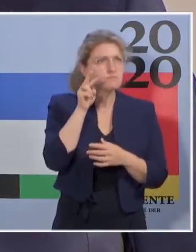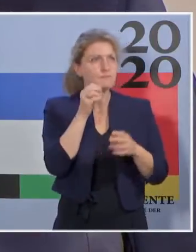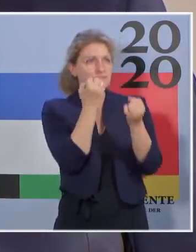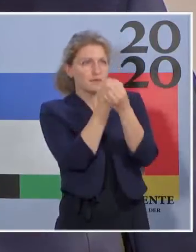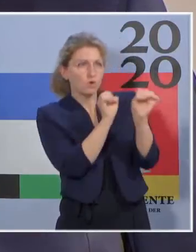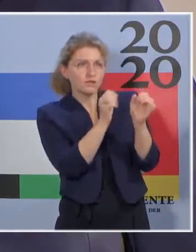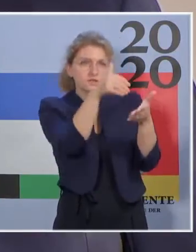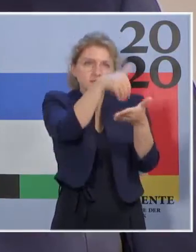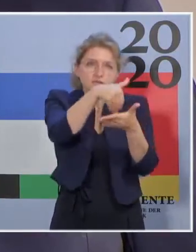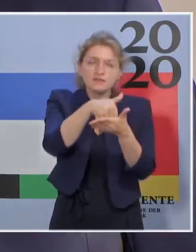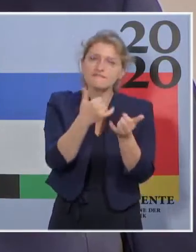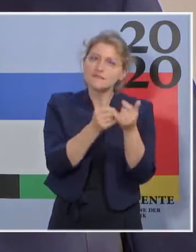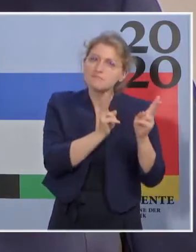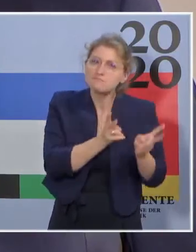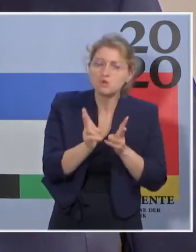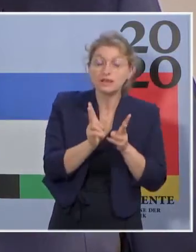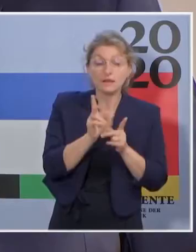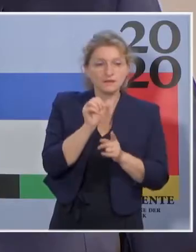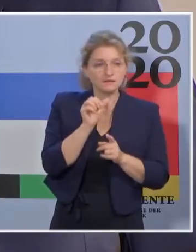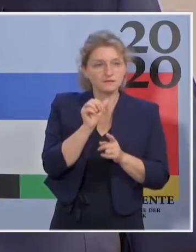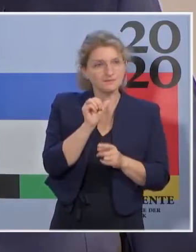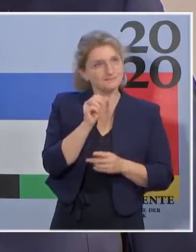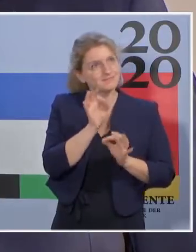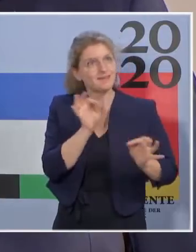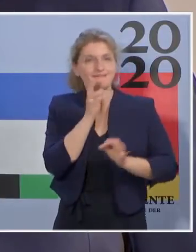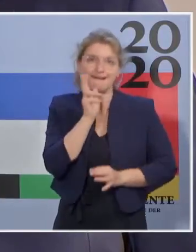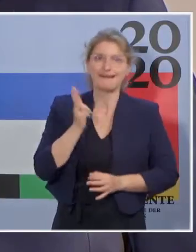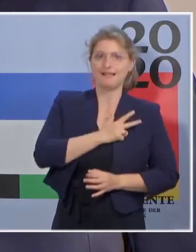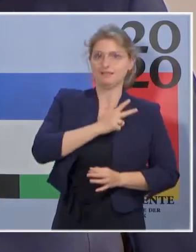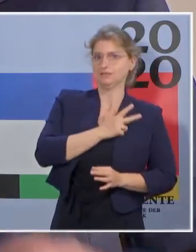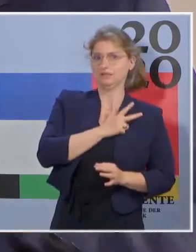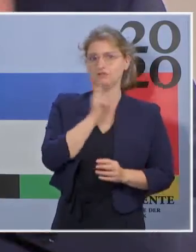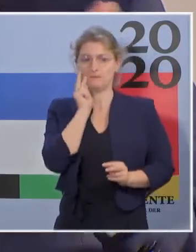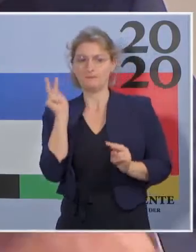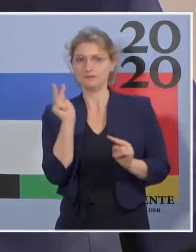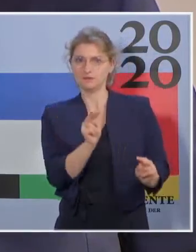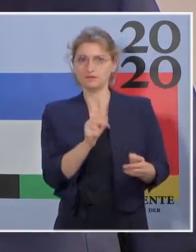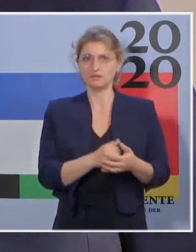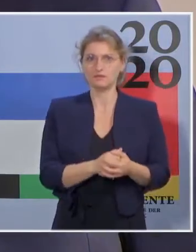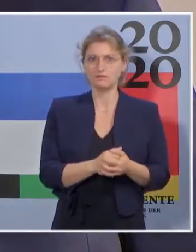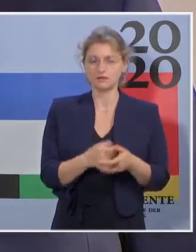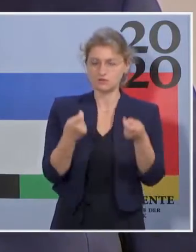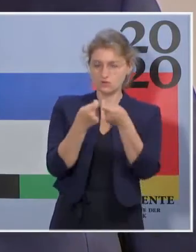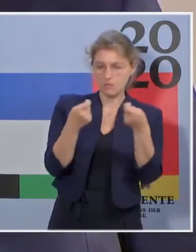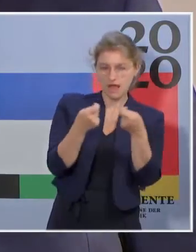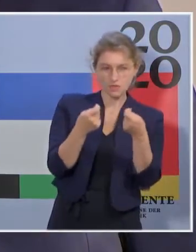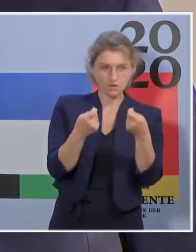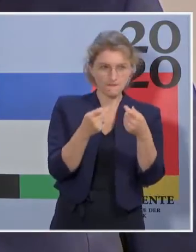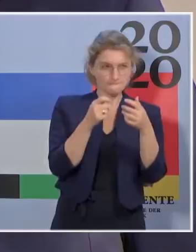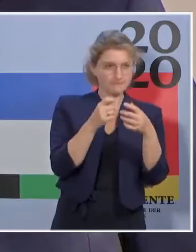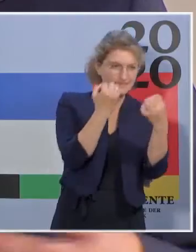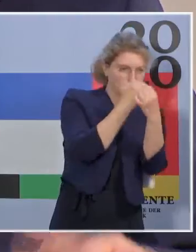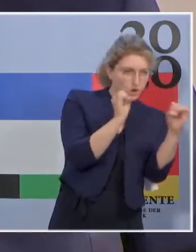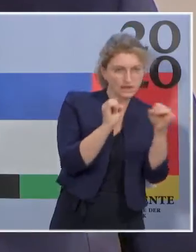sehr realistischen Art und Weise, dass er die Probleme, das Spannungsverhältnis zwischen Demokratie und